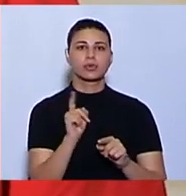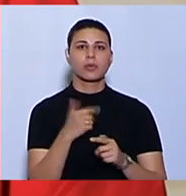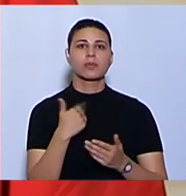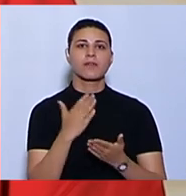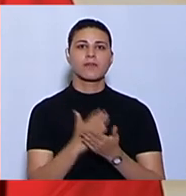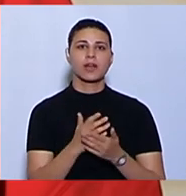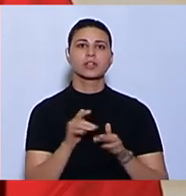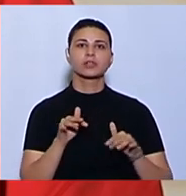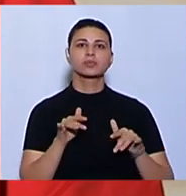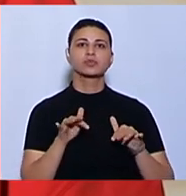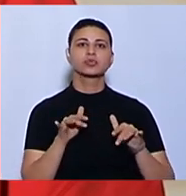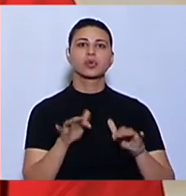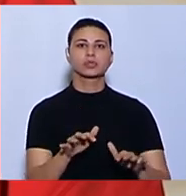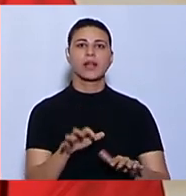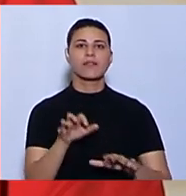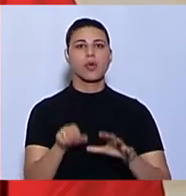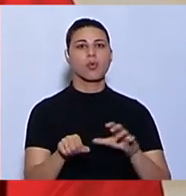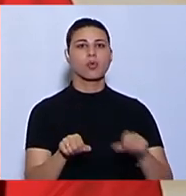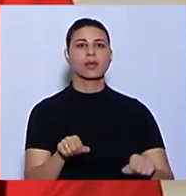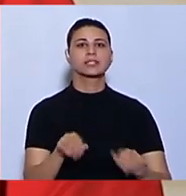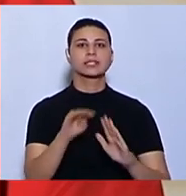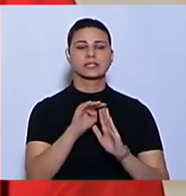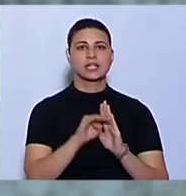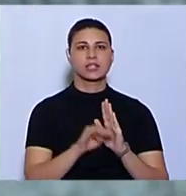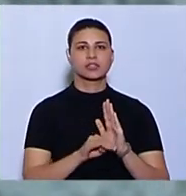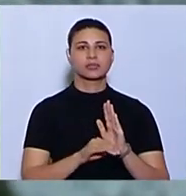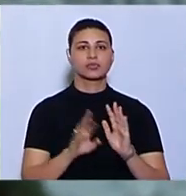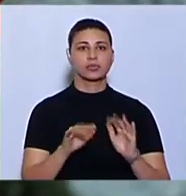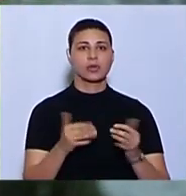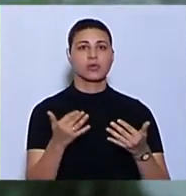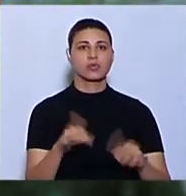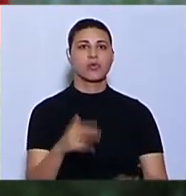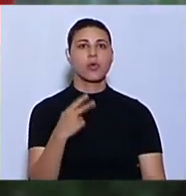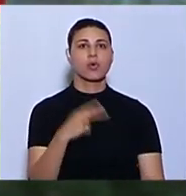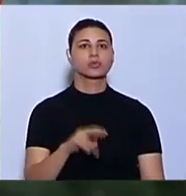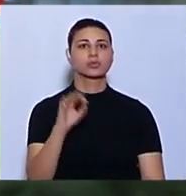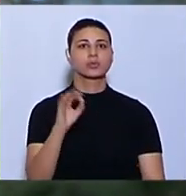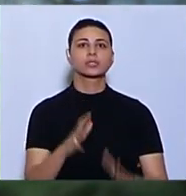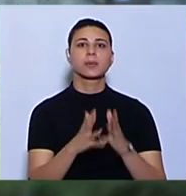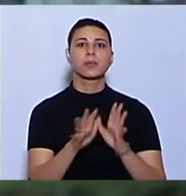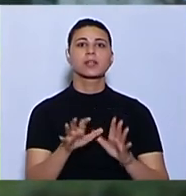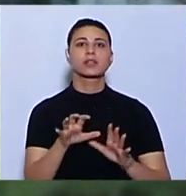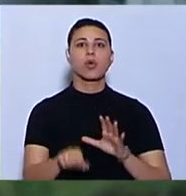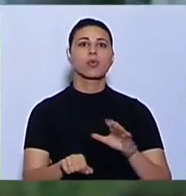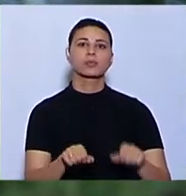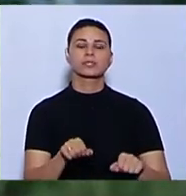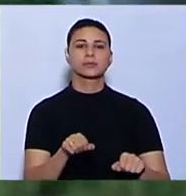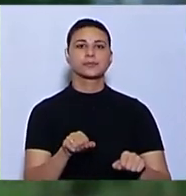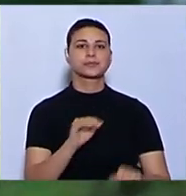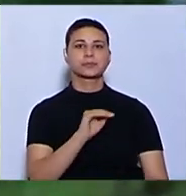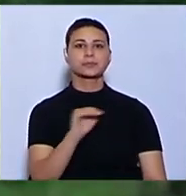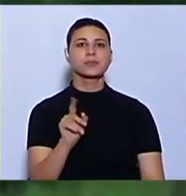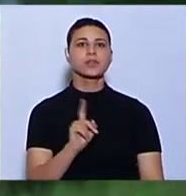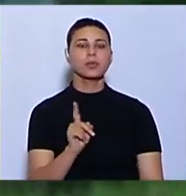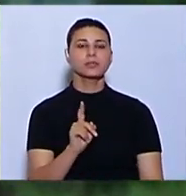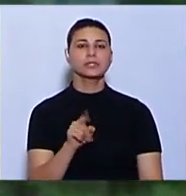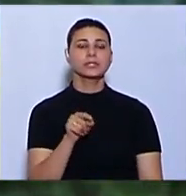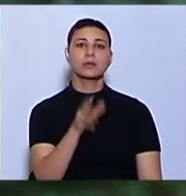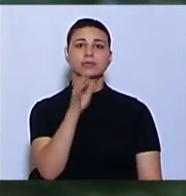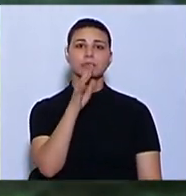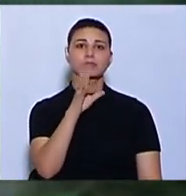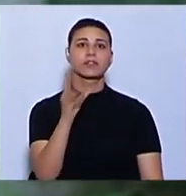ვართ მცოცავი ოკუპაციის რეჟიმში და რეალურად უკვე 20%-ზე მეტია ოკუპირებული არაოფიციალურად. ამ დროს